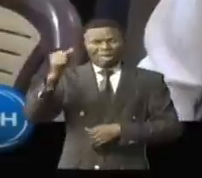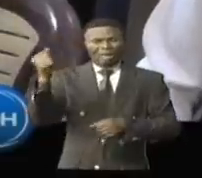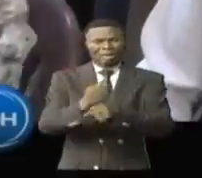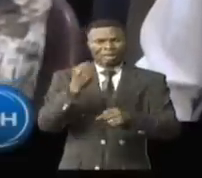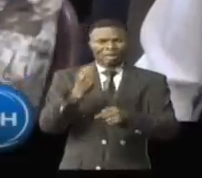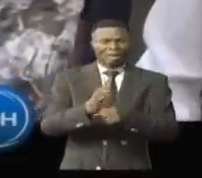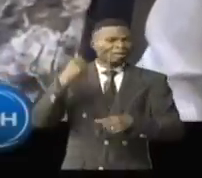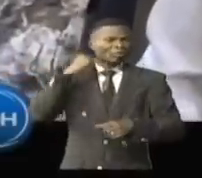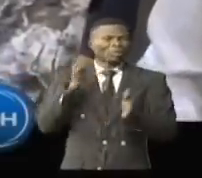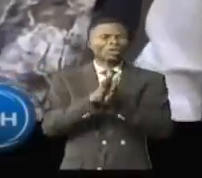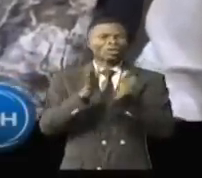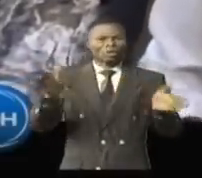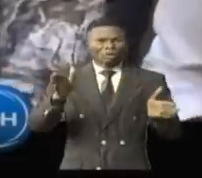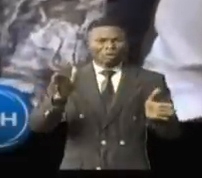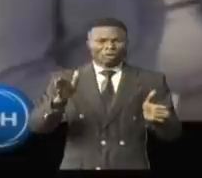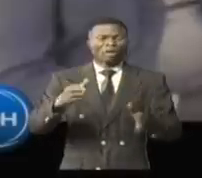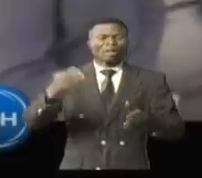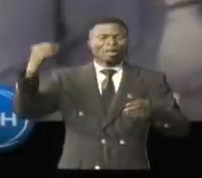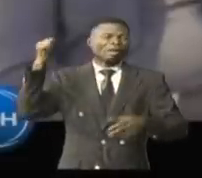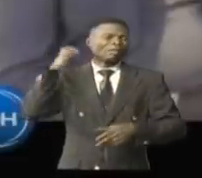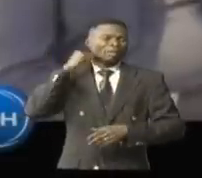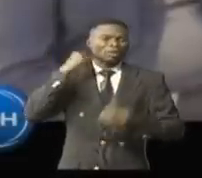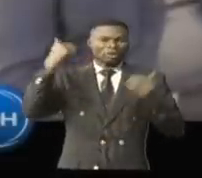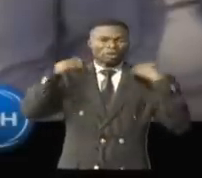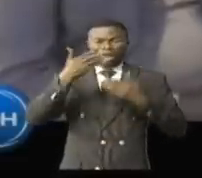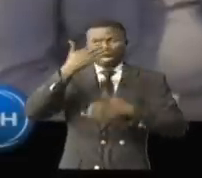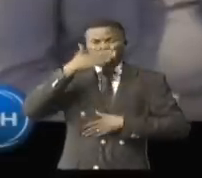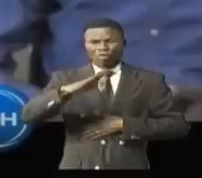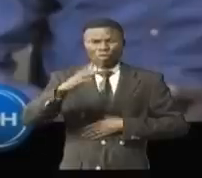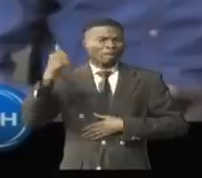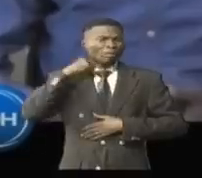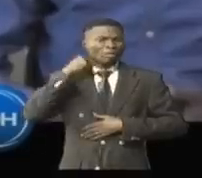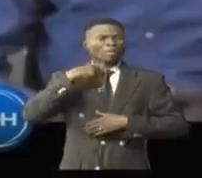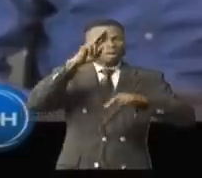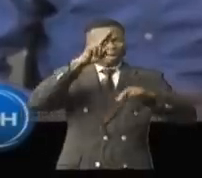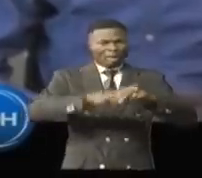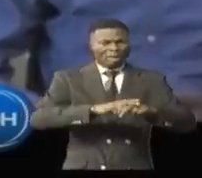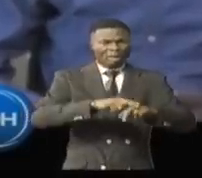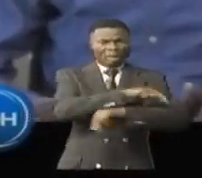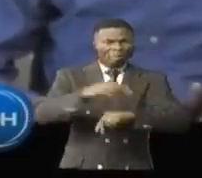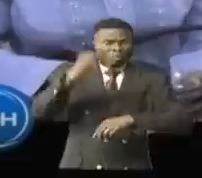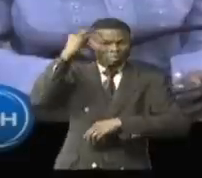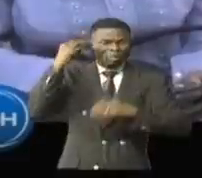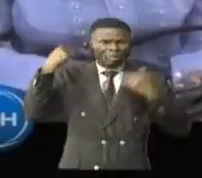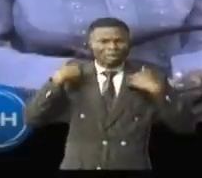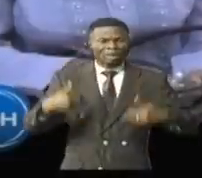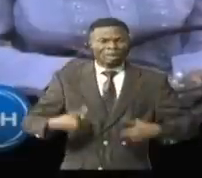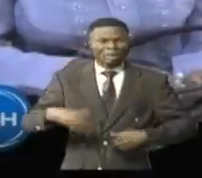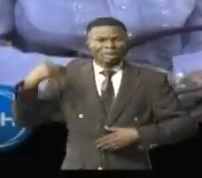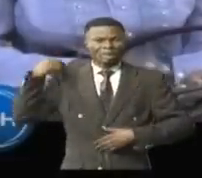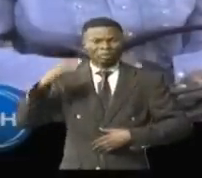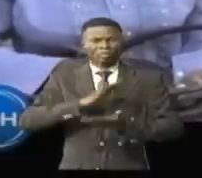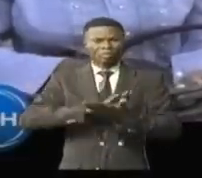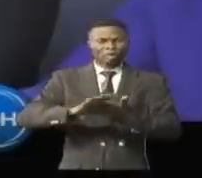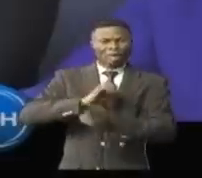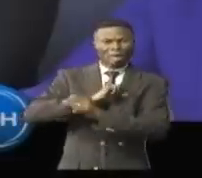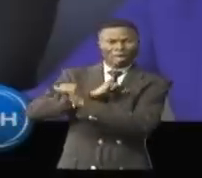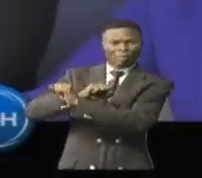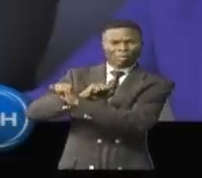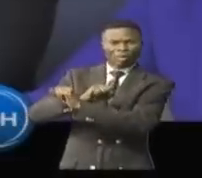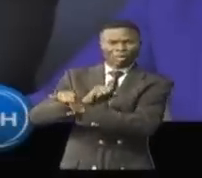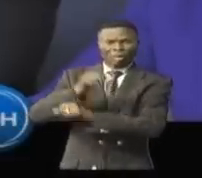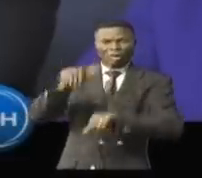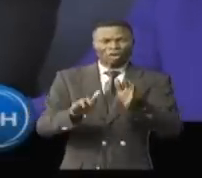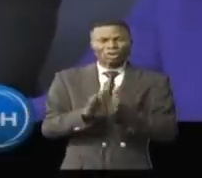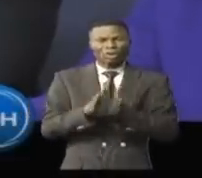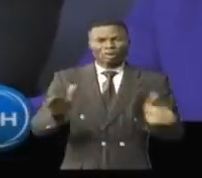de médecin général, de médecin chef des cliniques et de médecin résident du ministère de la Santé public, hygiène et prévention. Le